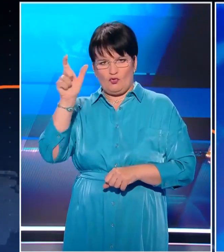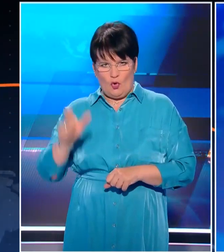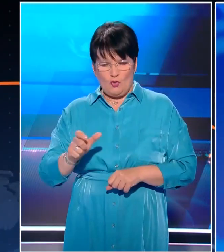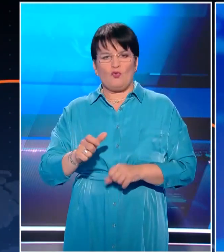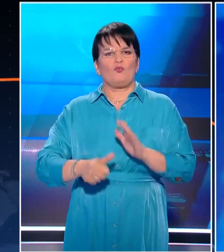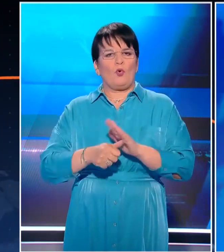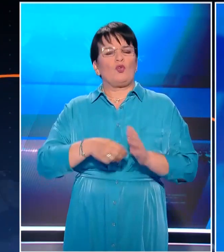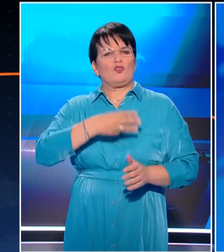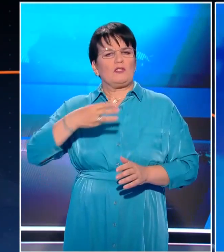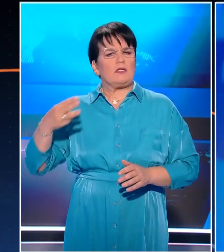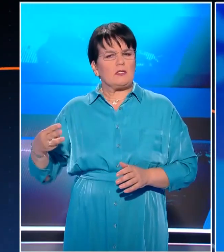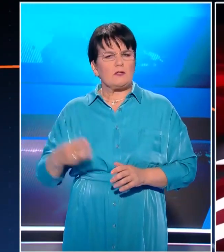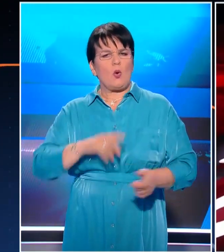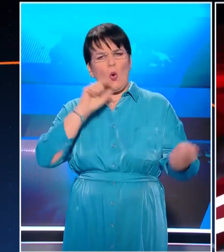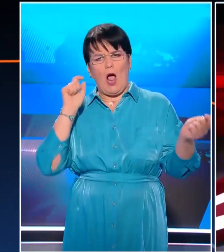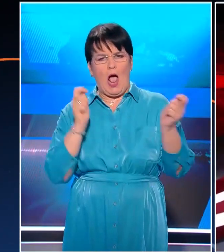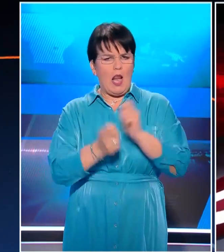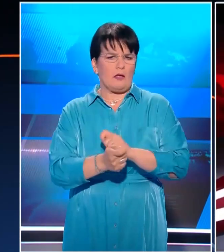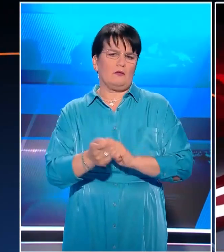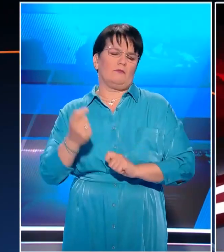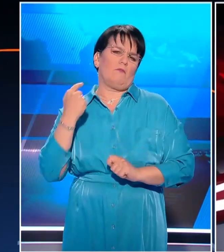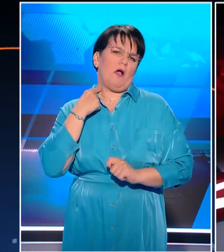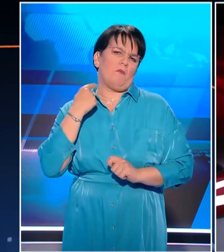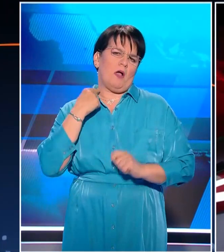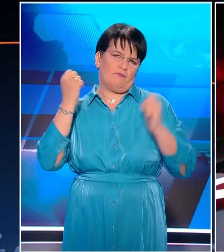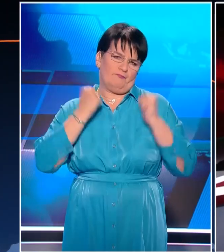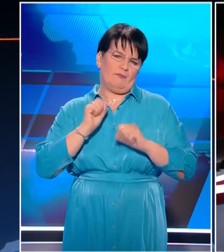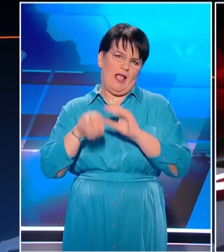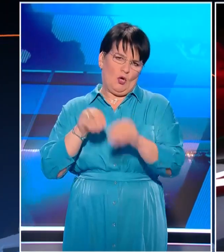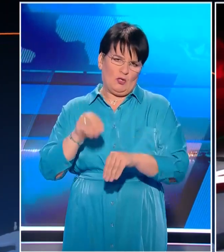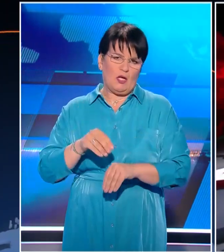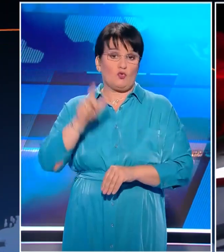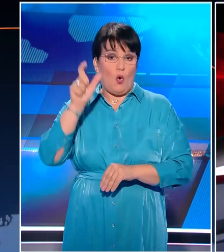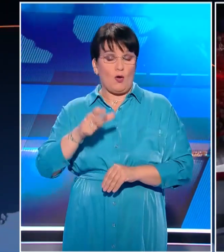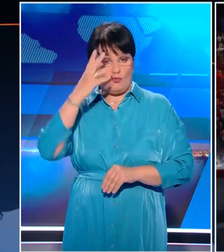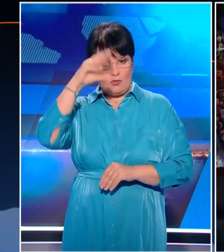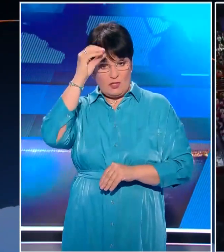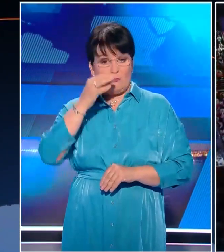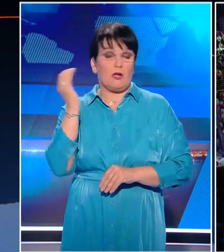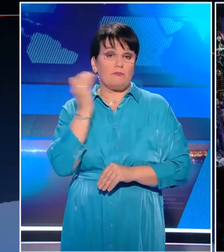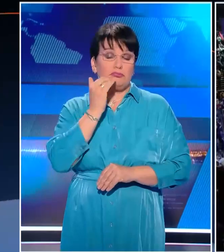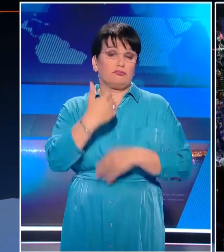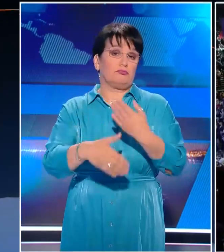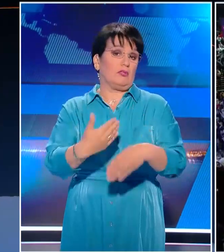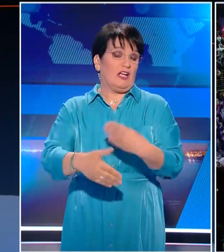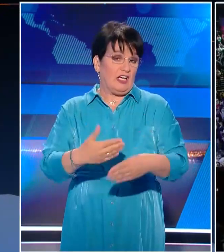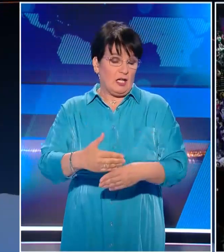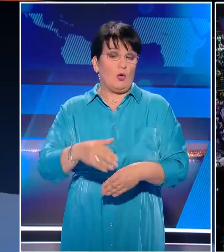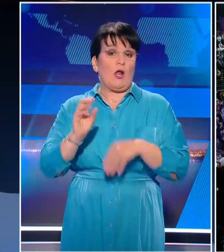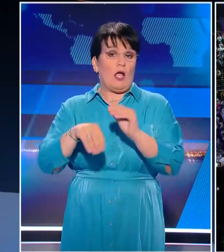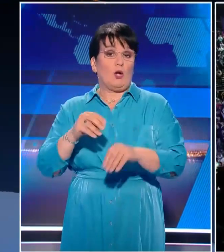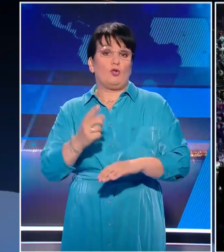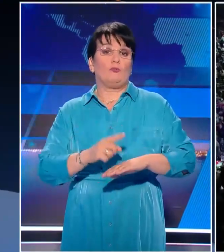Τσίπρα των προτάσεων για την αλλαγή σελίδα στο ΣΥΡΙΖΑ. Πληροφορίες θέλουν τον κύριο Τσίπρα να εισηγείται άμεσες διαδικασίες